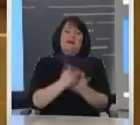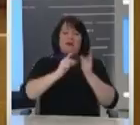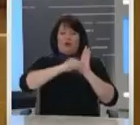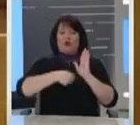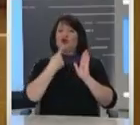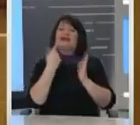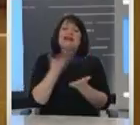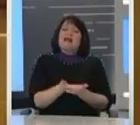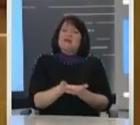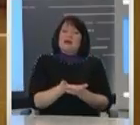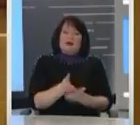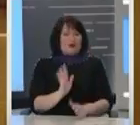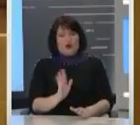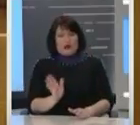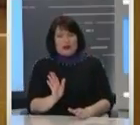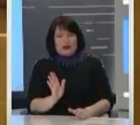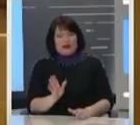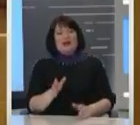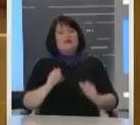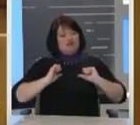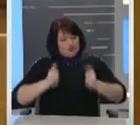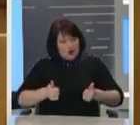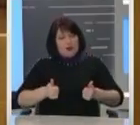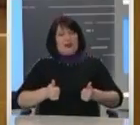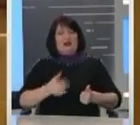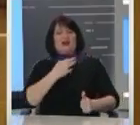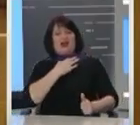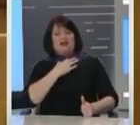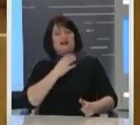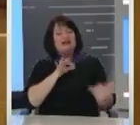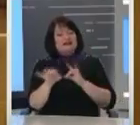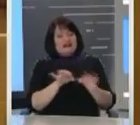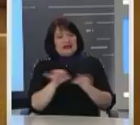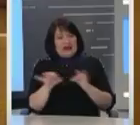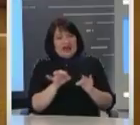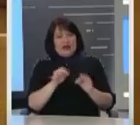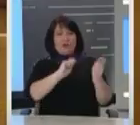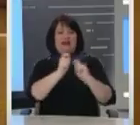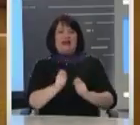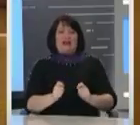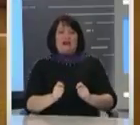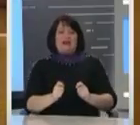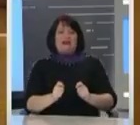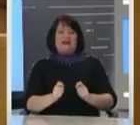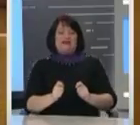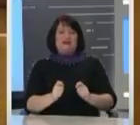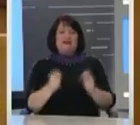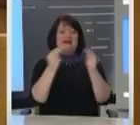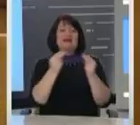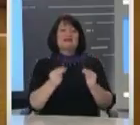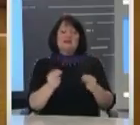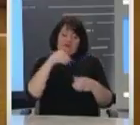μνημονίων. Ο δρόμος θέλει τόλμη, θέλει σχέδιο, θέλει μεταρρυθμίσεις. Στοιχεία που δεν